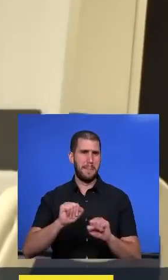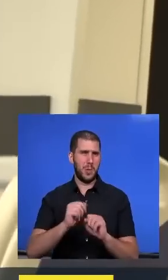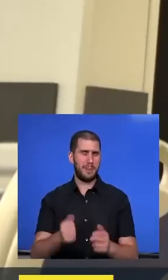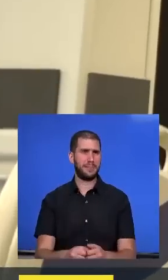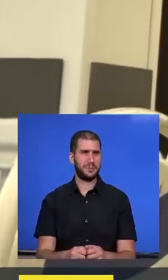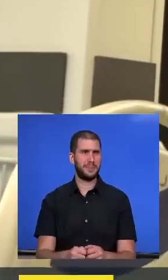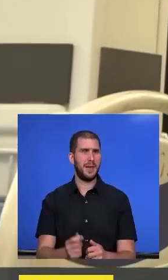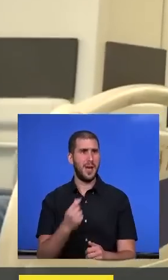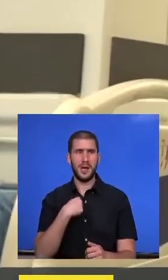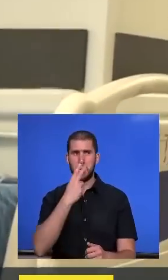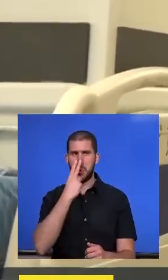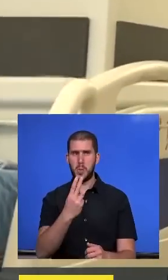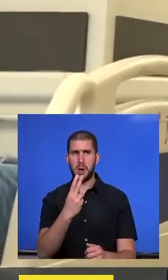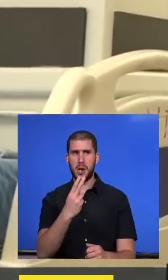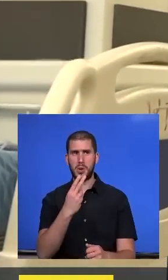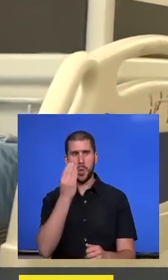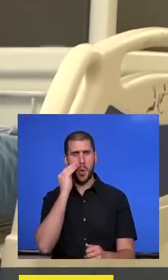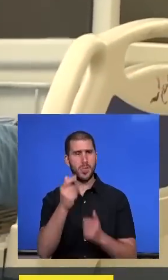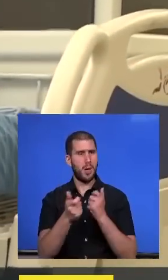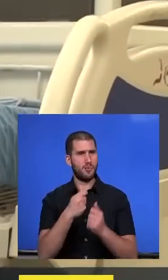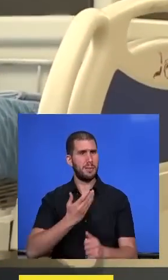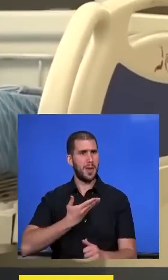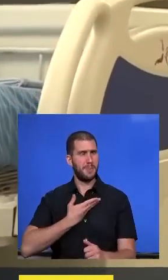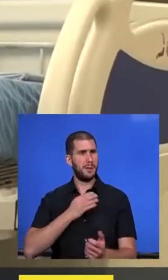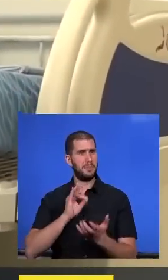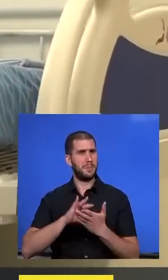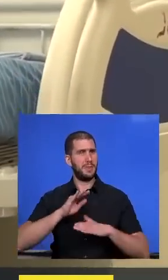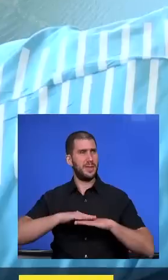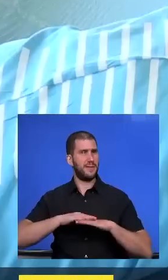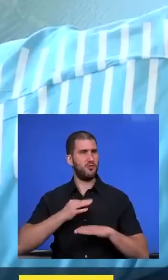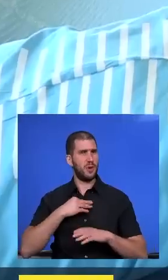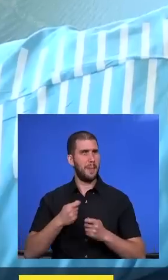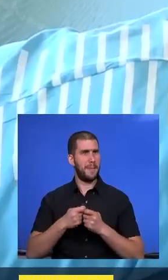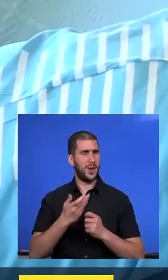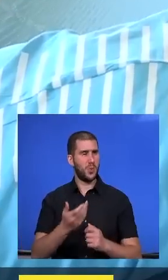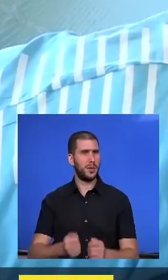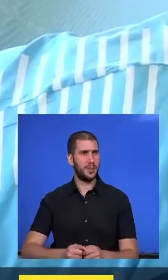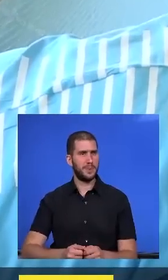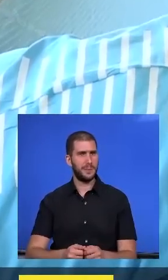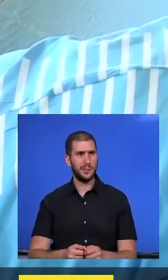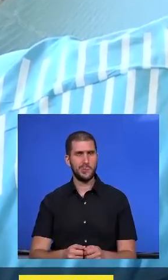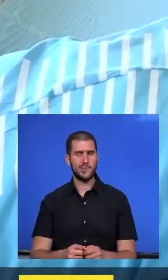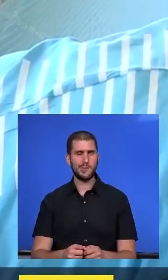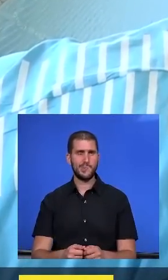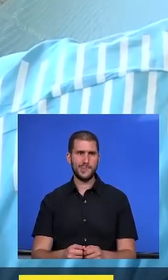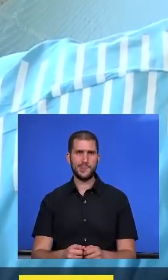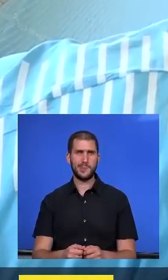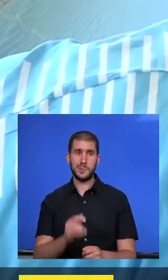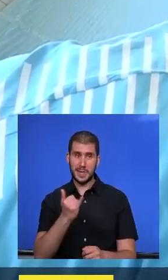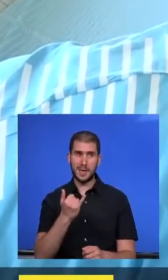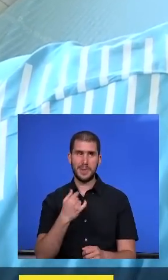אני רואה את ההודעות שאני מקבל במסגרת כל התפקיד שלי בארגון,